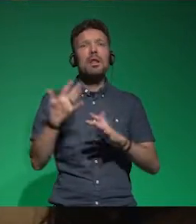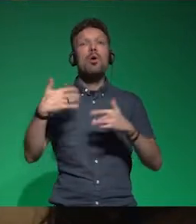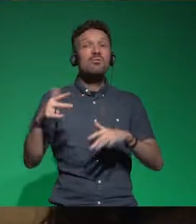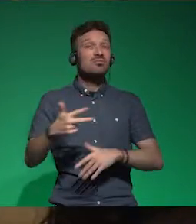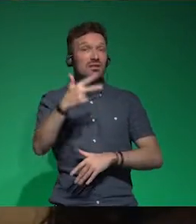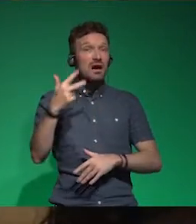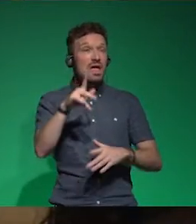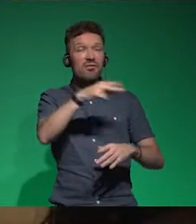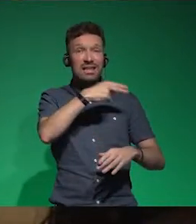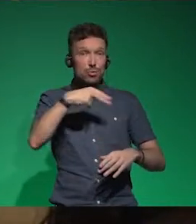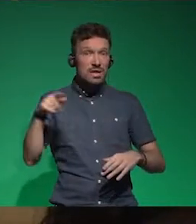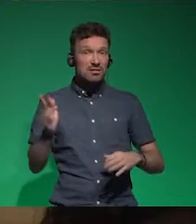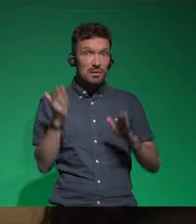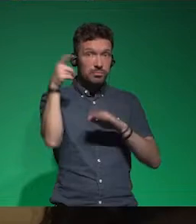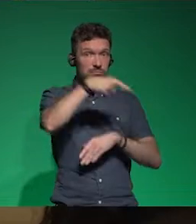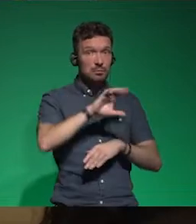in Indonesien.